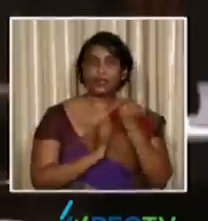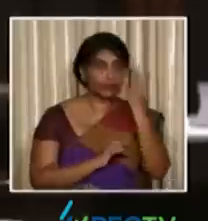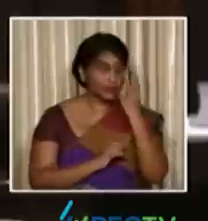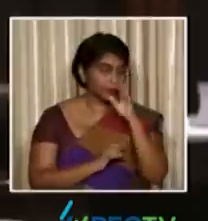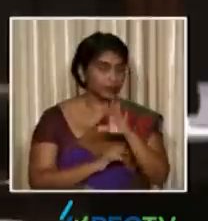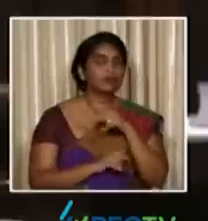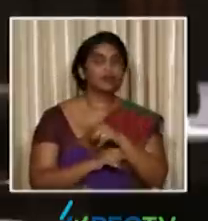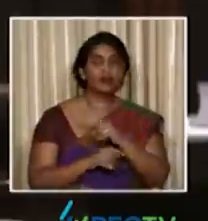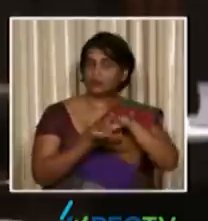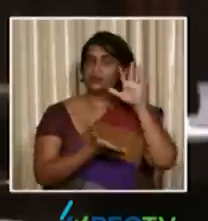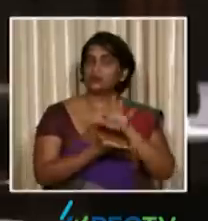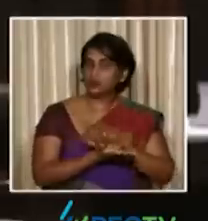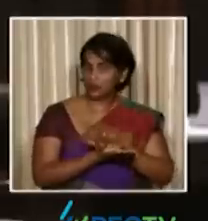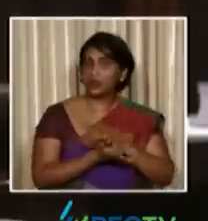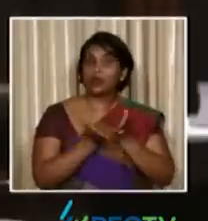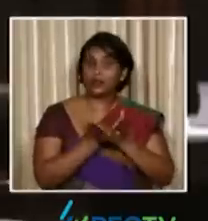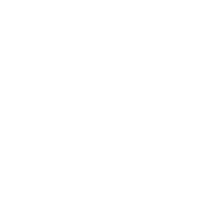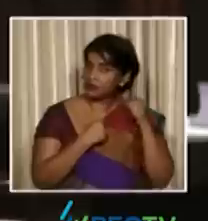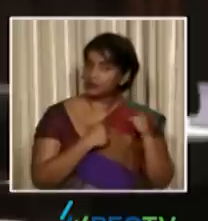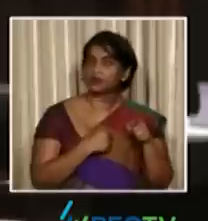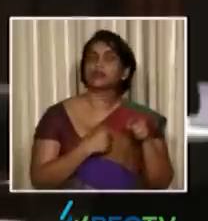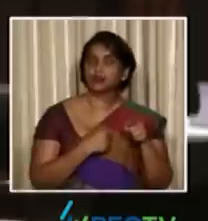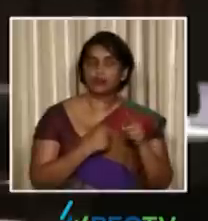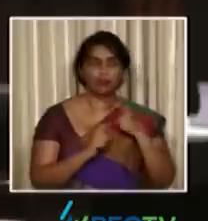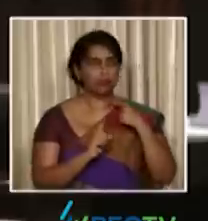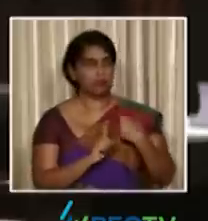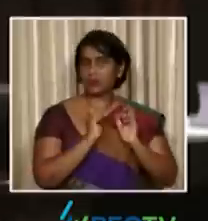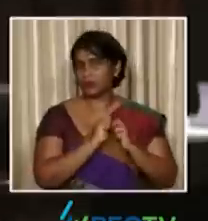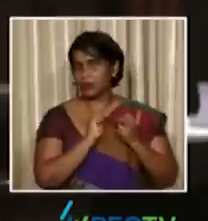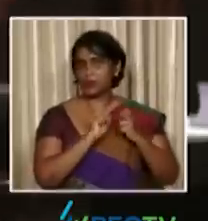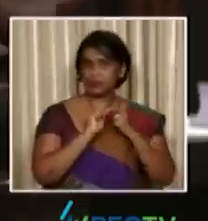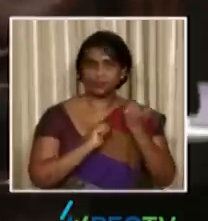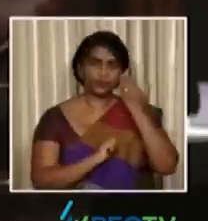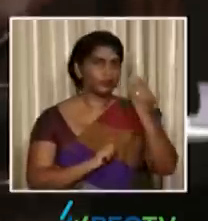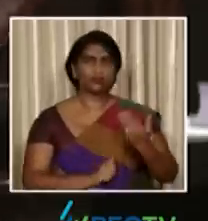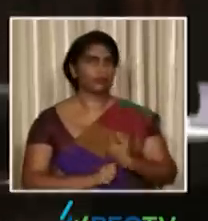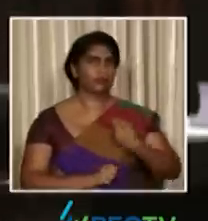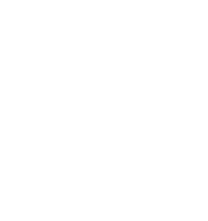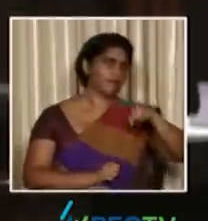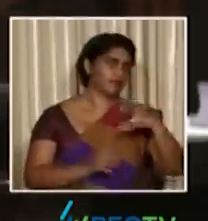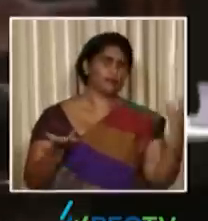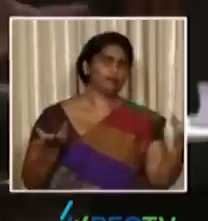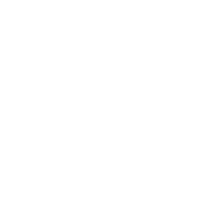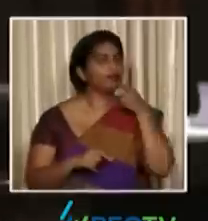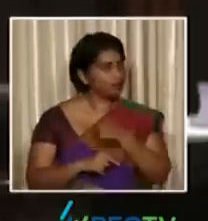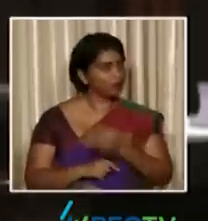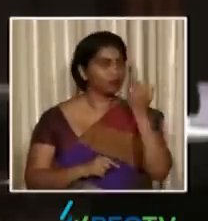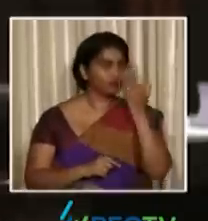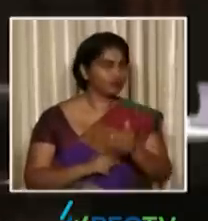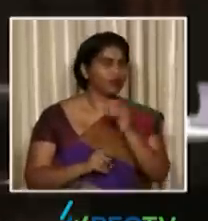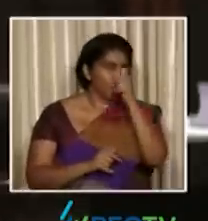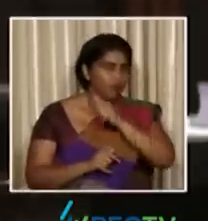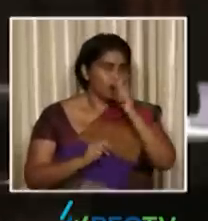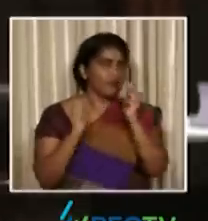තුල මේ නඩු පැවරීම ඒ නැව් සමාගමට සුභවාදී කියන කාරණය අපිට නම් කිසිම විශ්වාසයක් නැහැ මේක ස්වාධීන වෙහෙ වෙනවා මේකේ මොන හරි